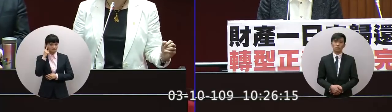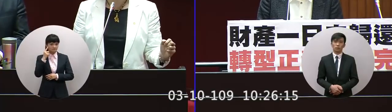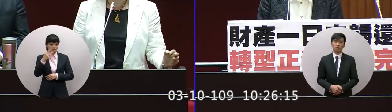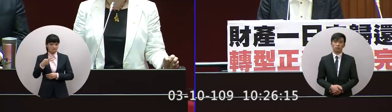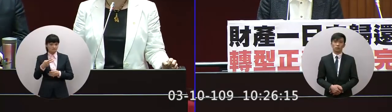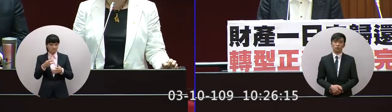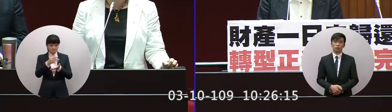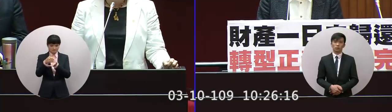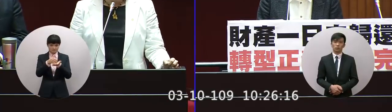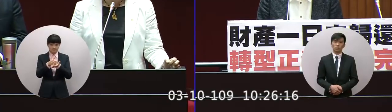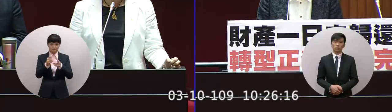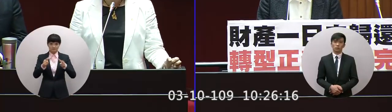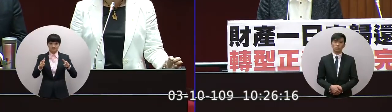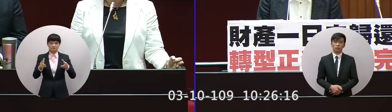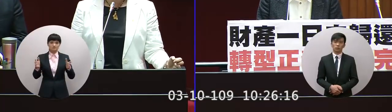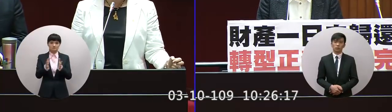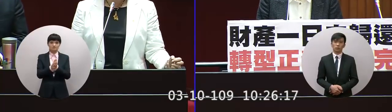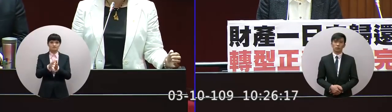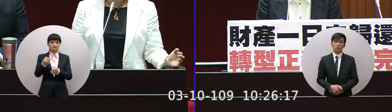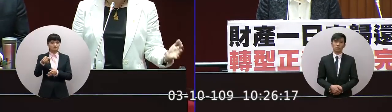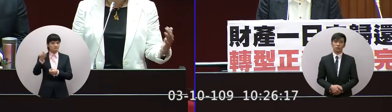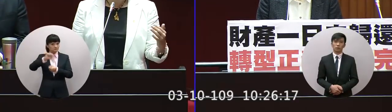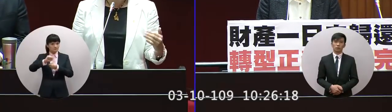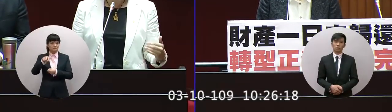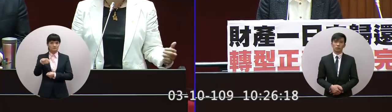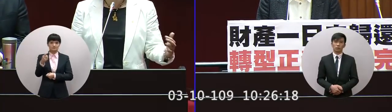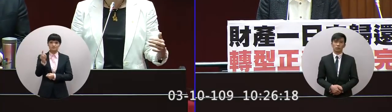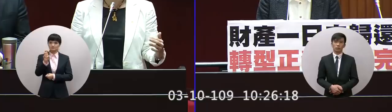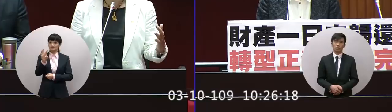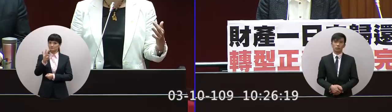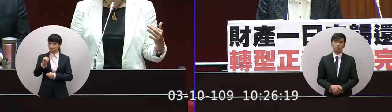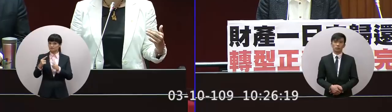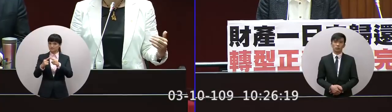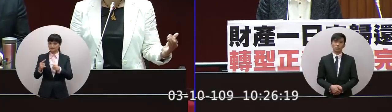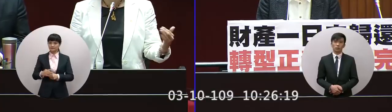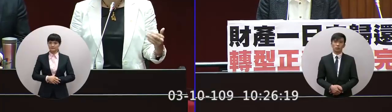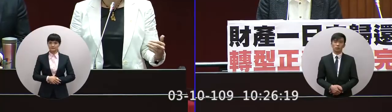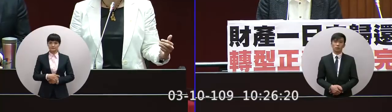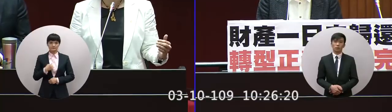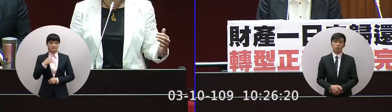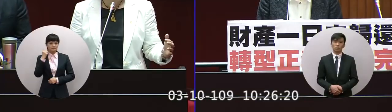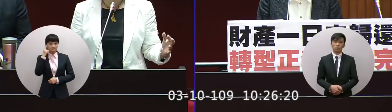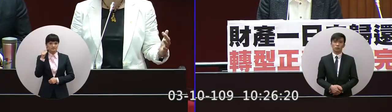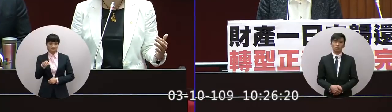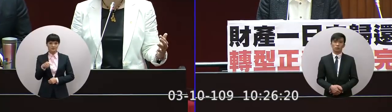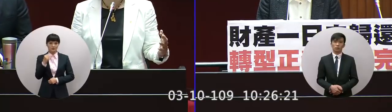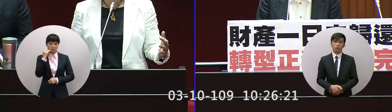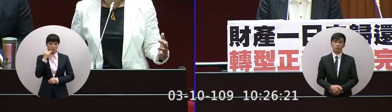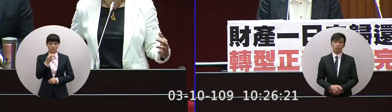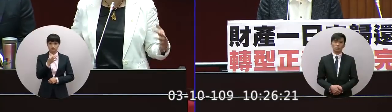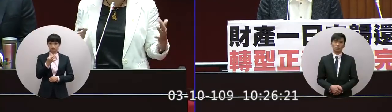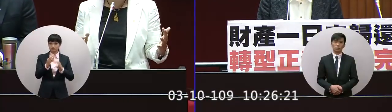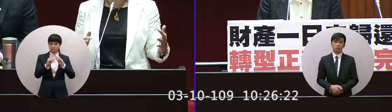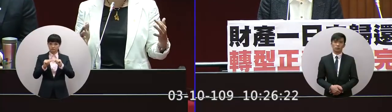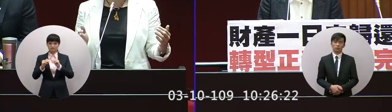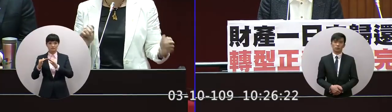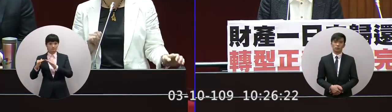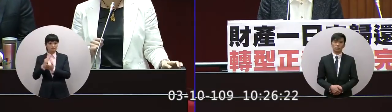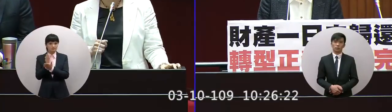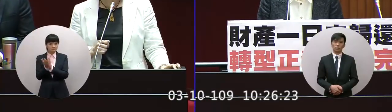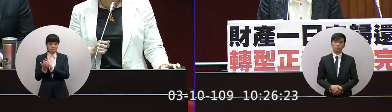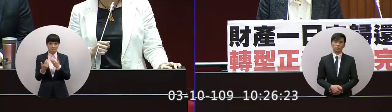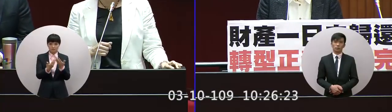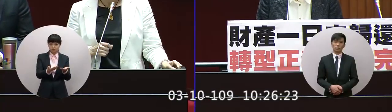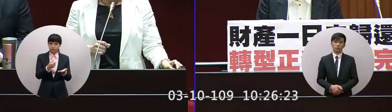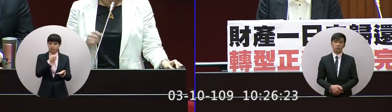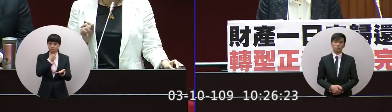了130几个。那目前我们大概就是说，先把规模，因为这个返还财产的规划一定要先掌握情况到底有